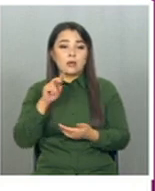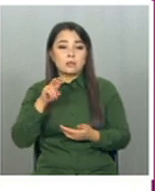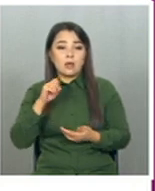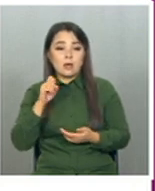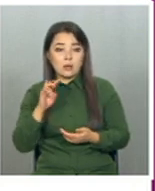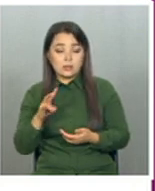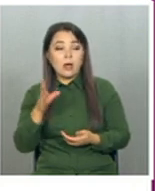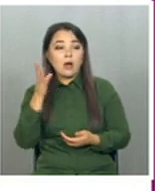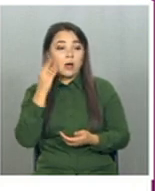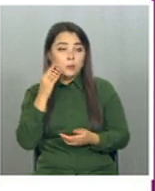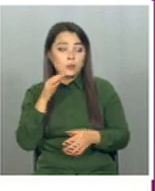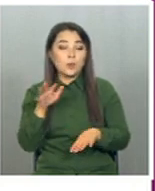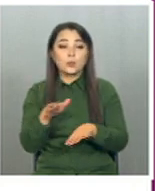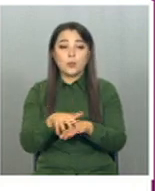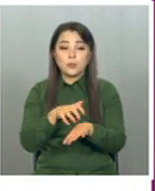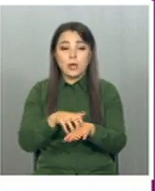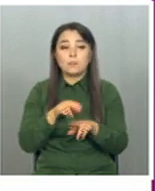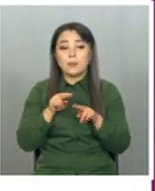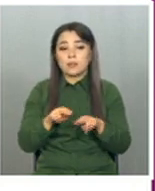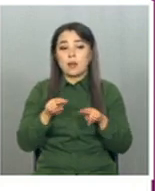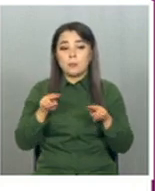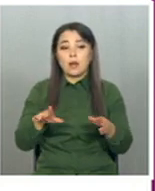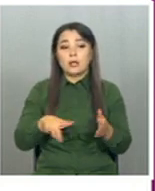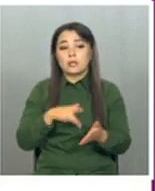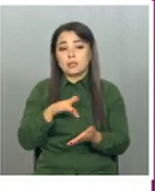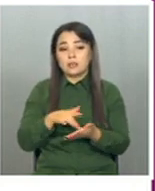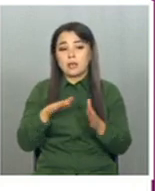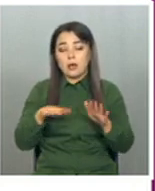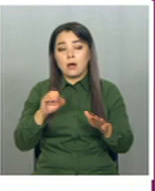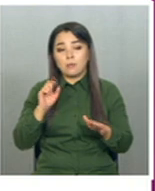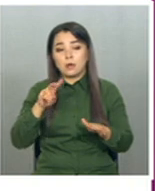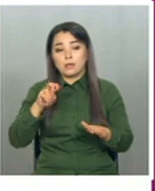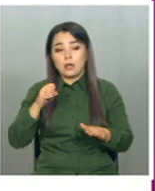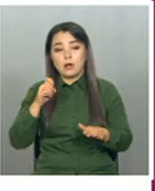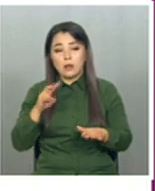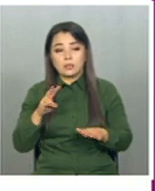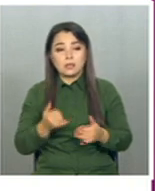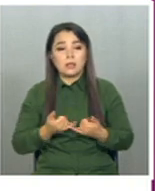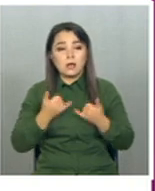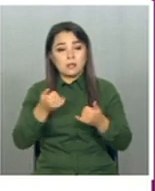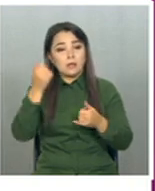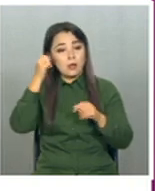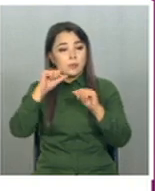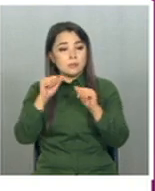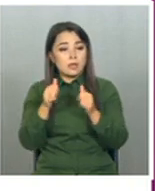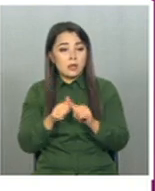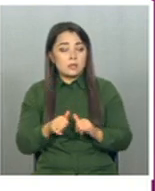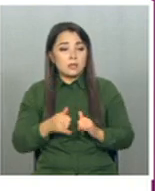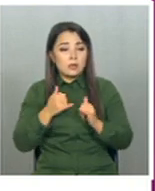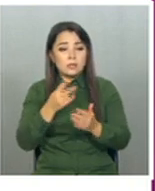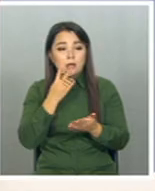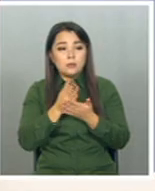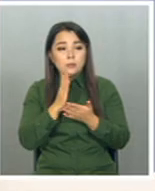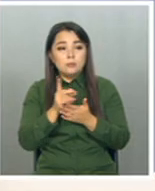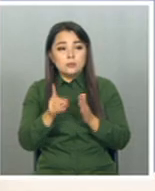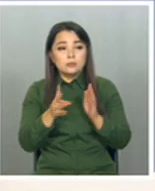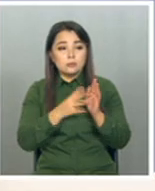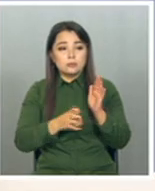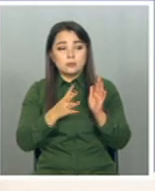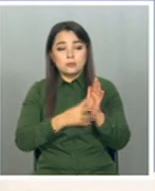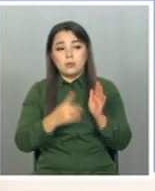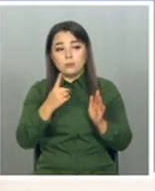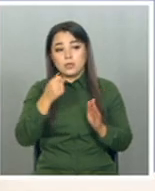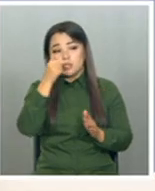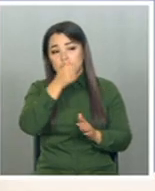Алматы, Көкшетау, Петропавл қалаларында Абылайханға арнап ескерткіштер қойылған. 1991